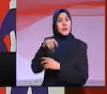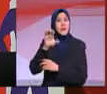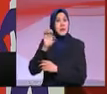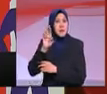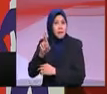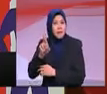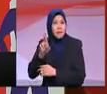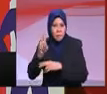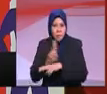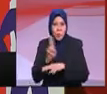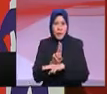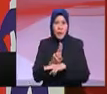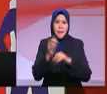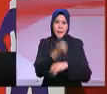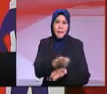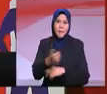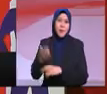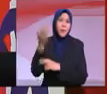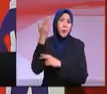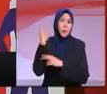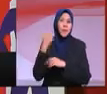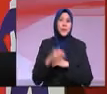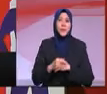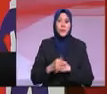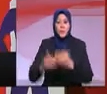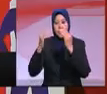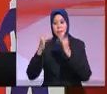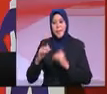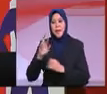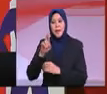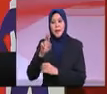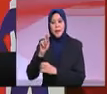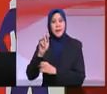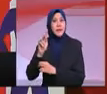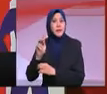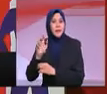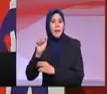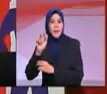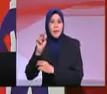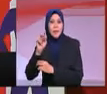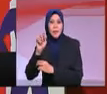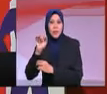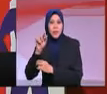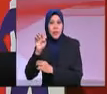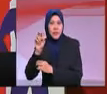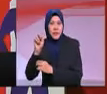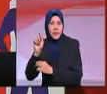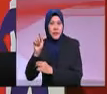dan seterusnya kita menggunakan RTK antigen sebab kita ada kelemahan dari segi